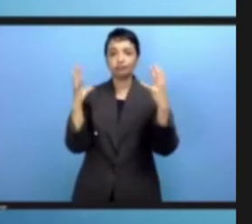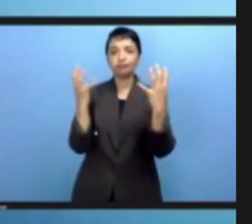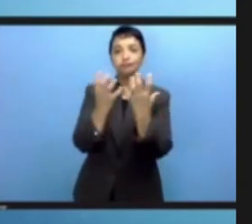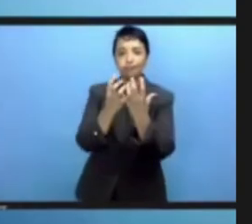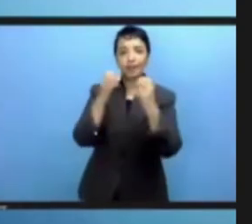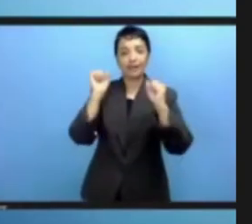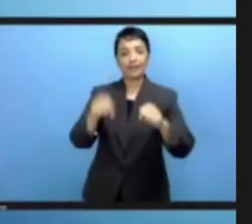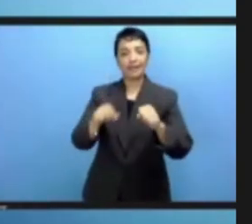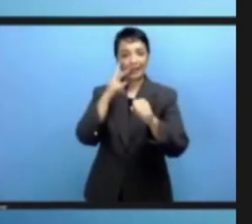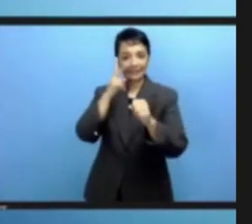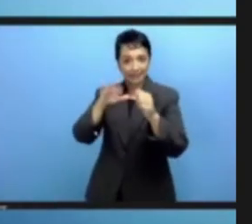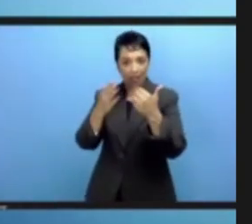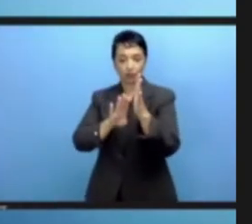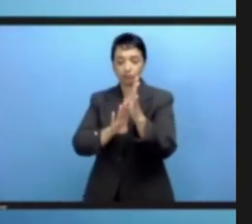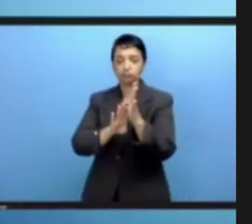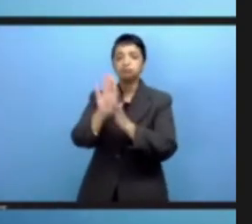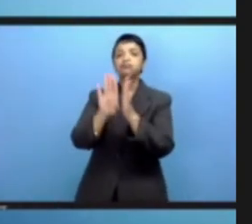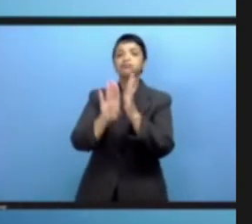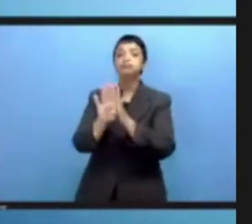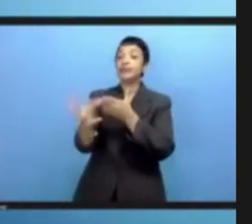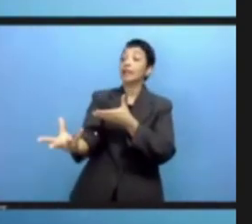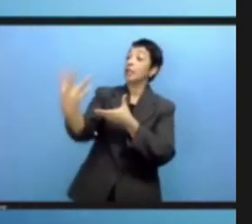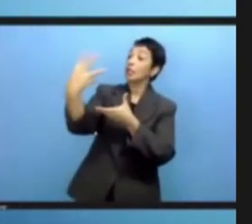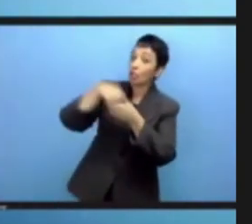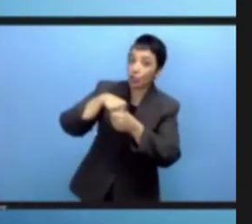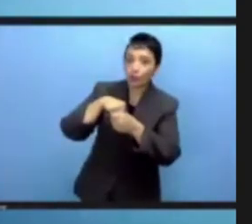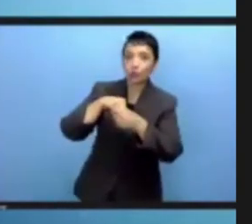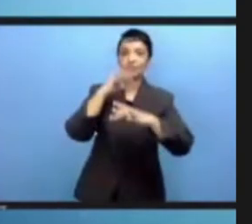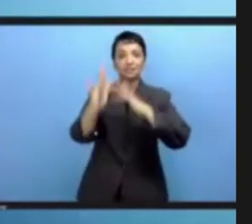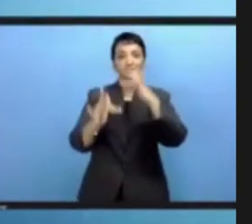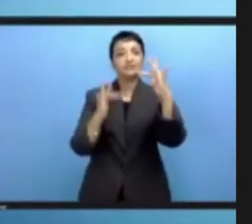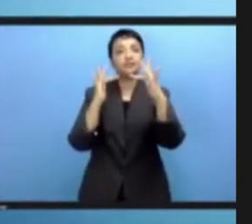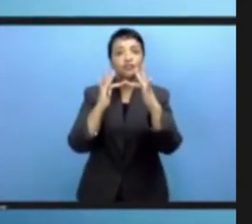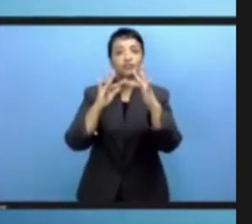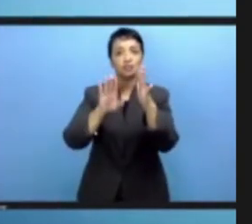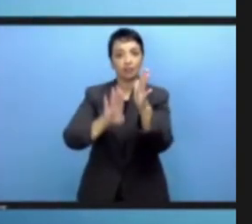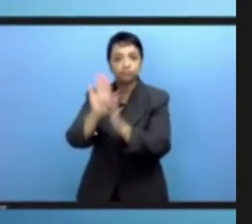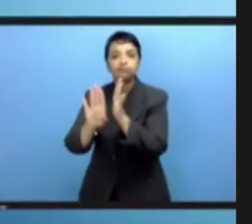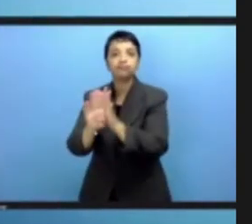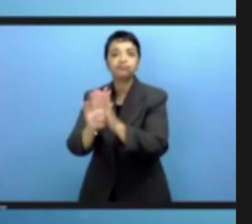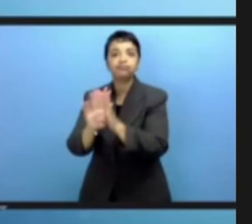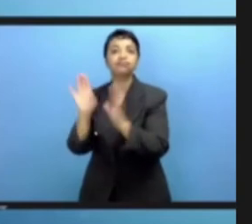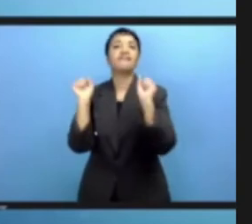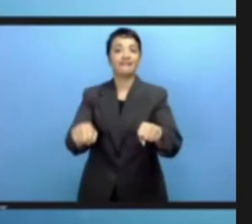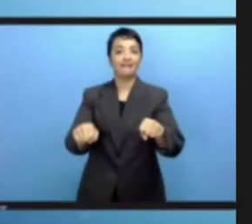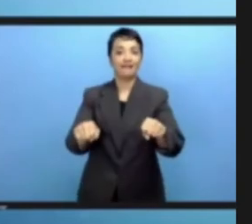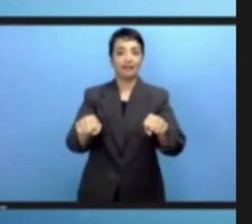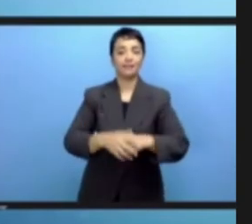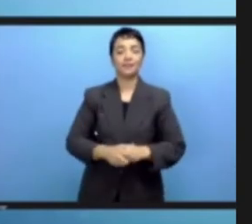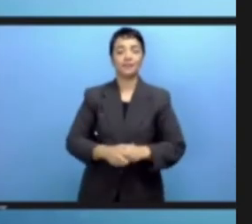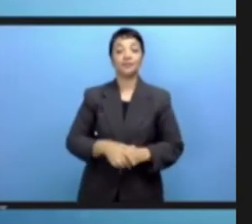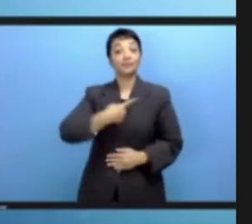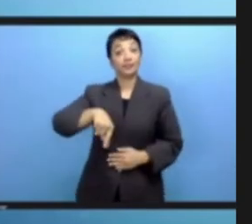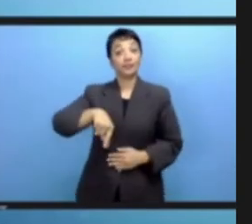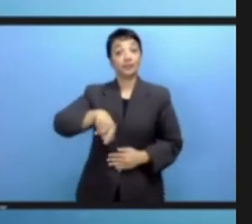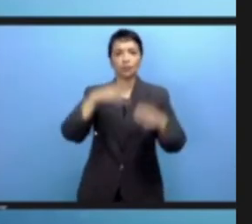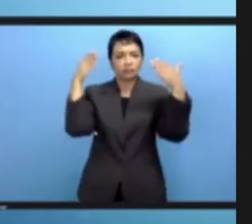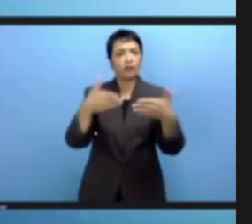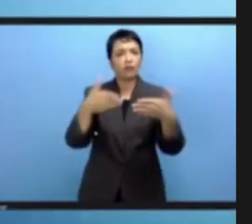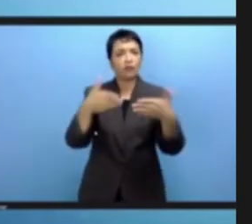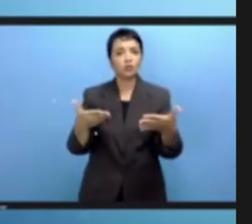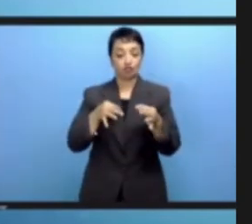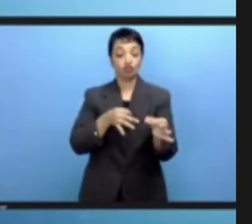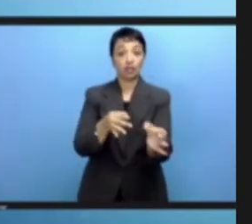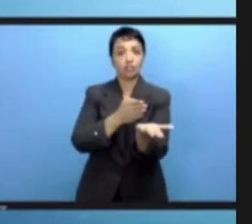qui présente la vision de l'Éthiopie pour une économie numérique inclusive. Cette stratégie